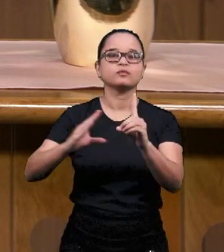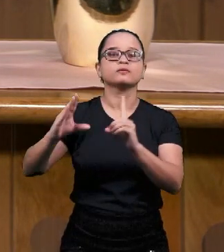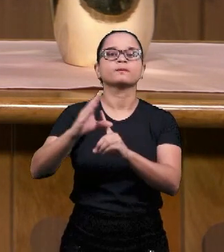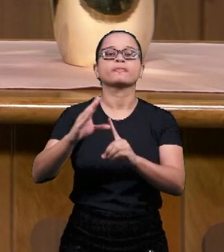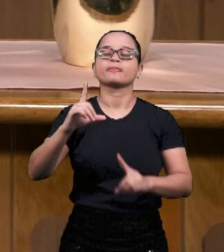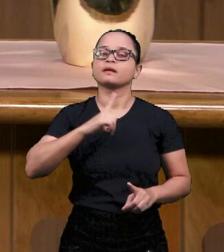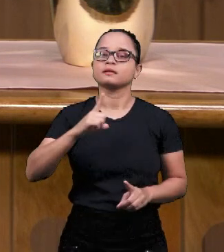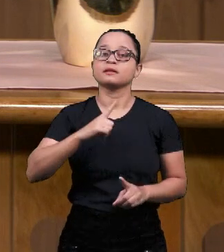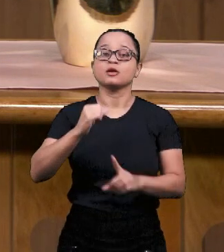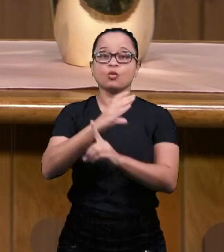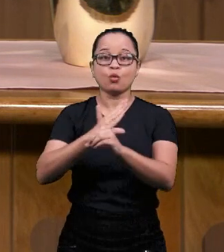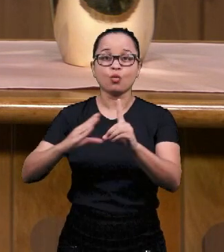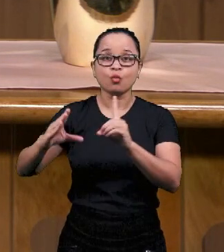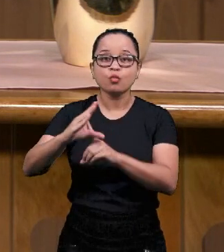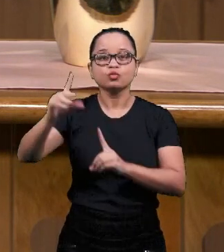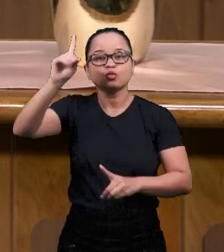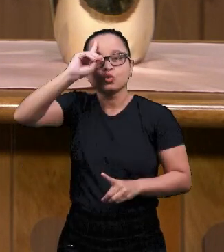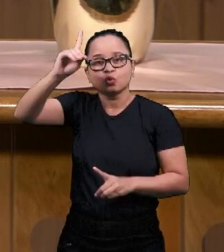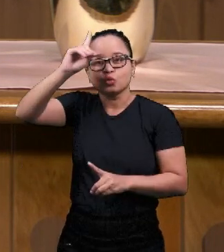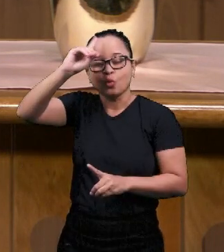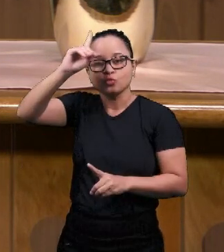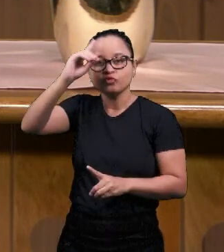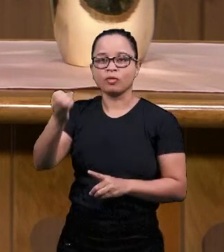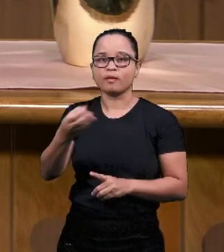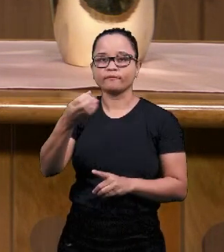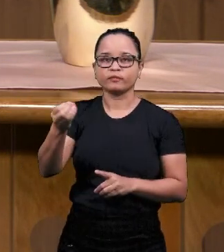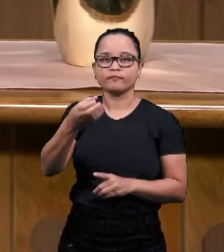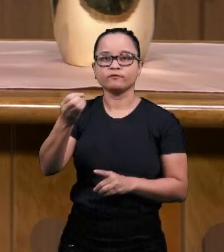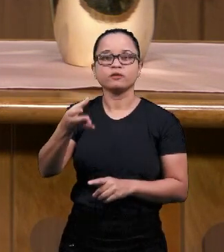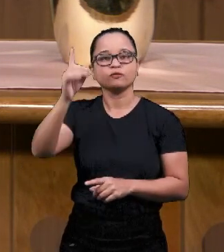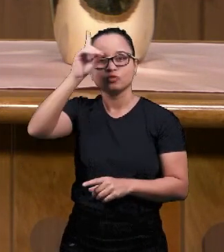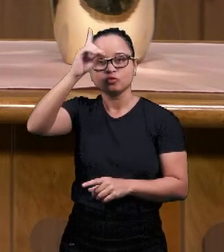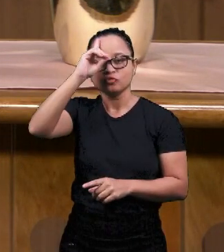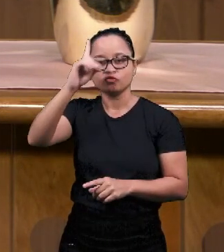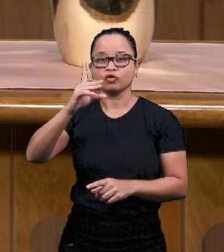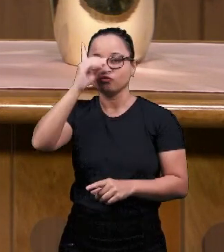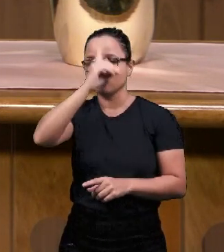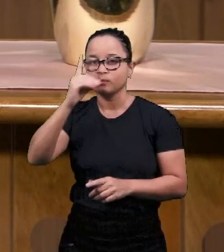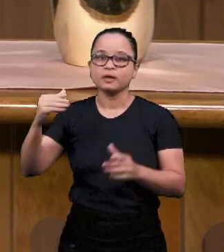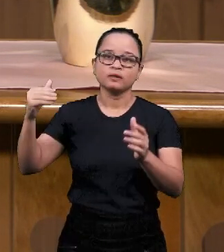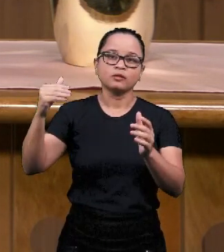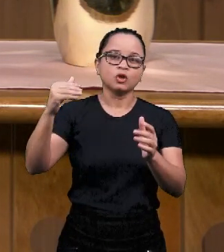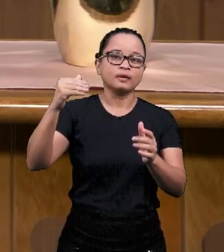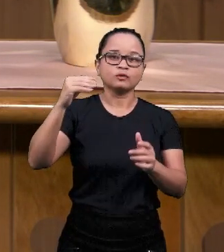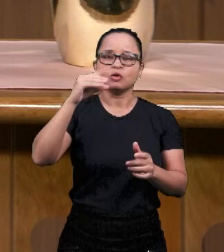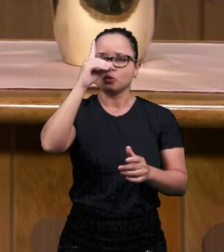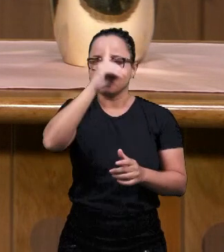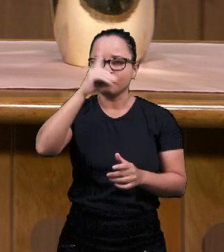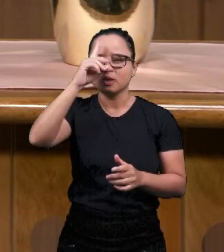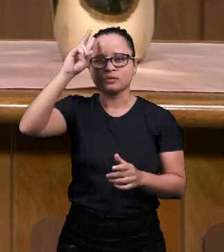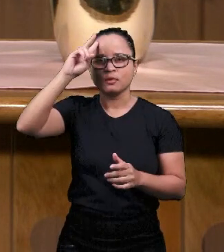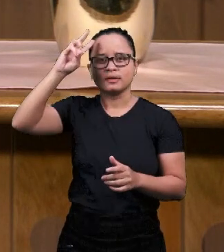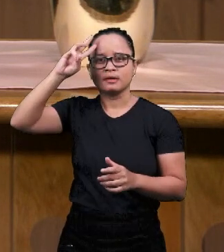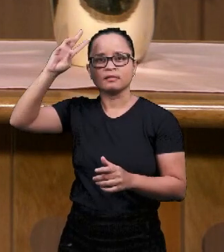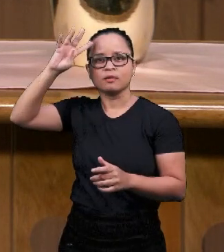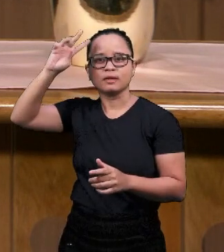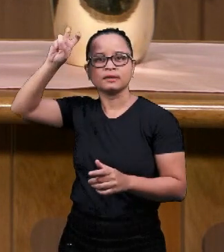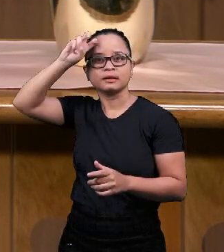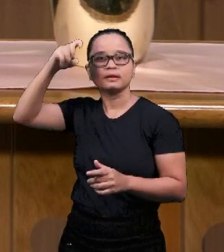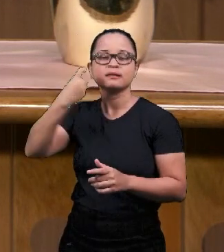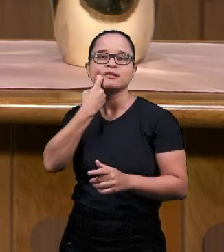нас богослужение каждый день проходит. От воскресенья до воскресенья каждый день у нас